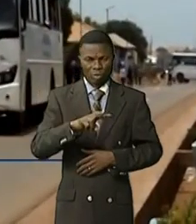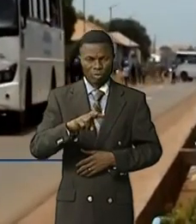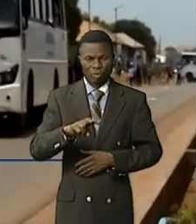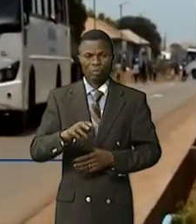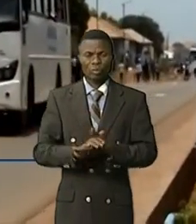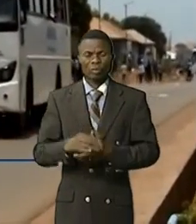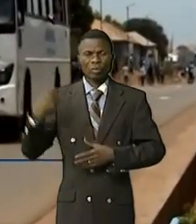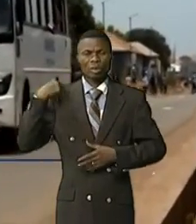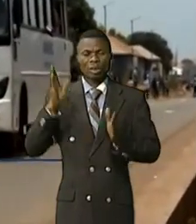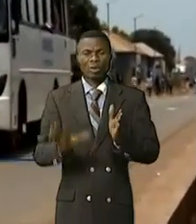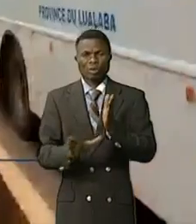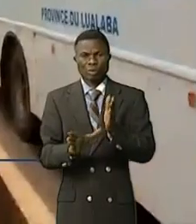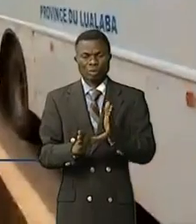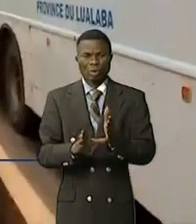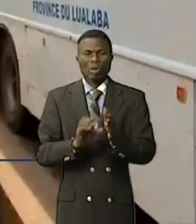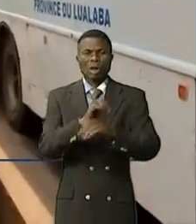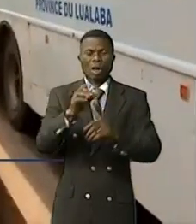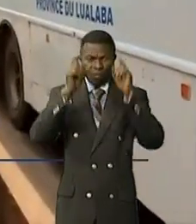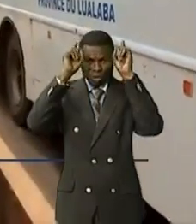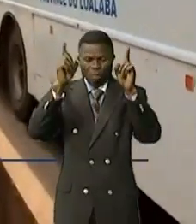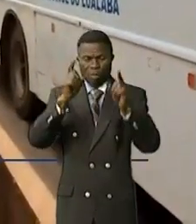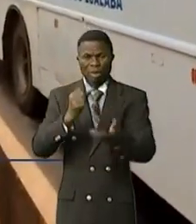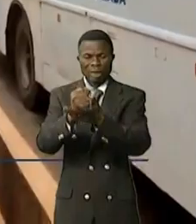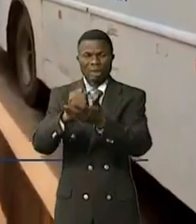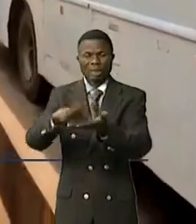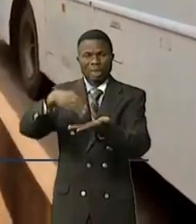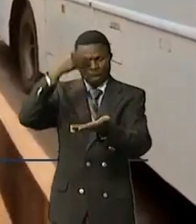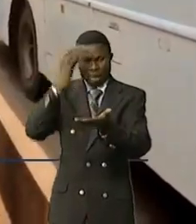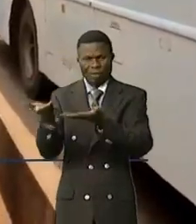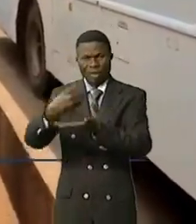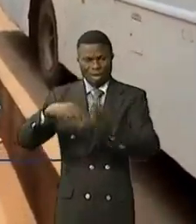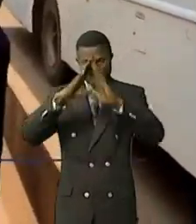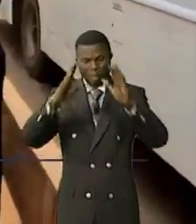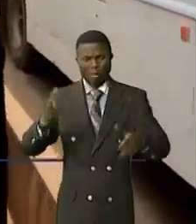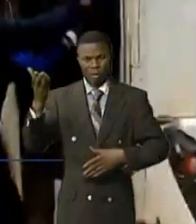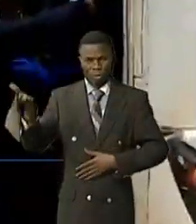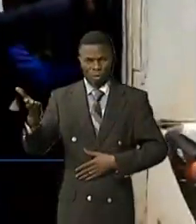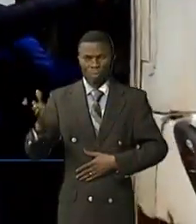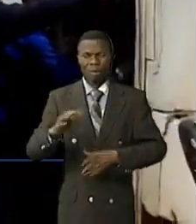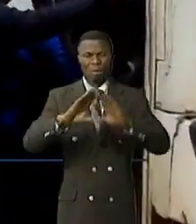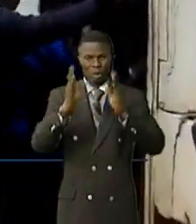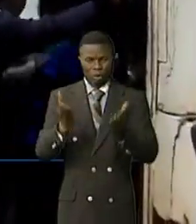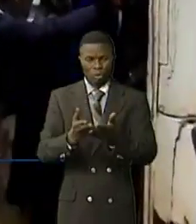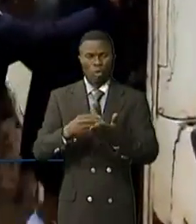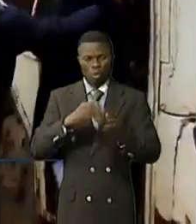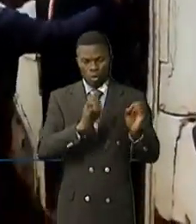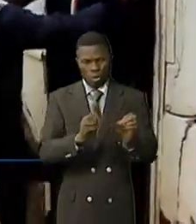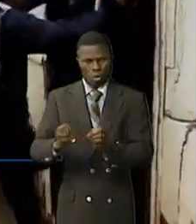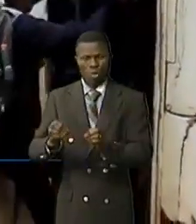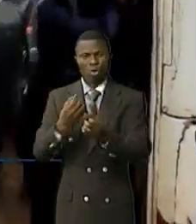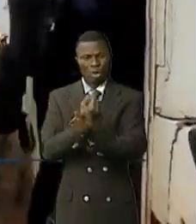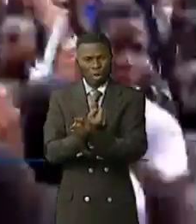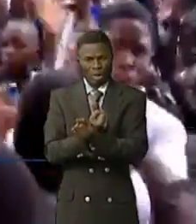ensuite disponibilisé des bus pour retourner ses élèves dans leur quartier de provenance. Tout s'est déroulé dans la